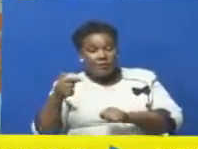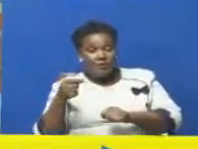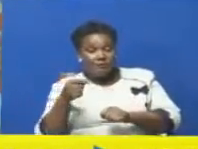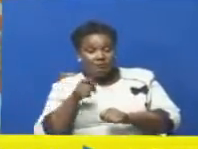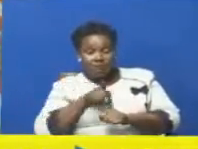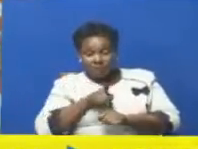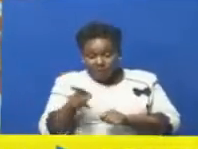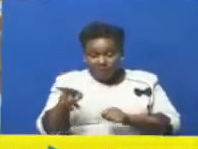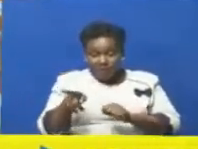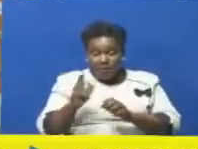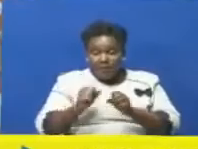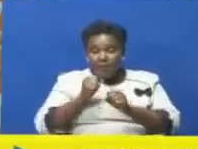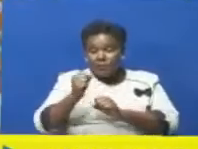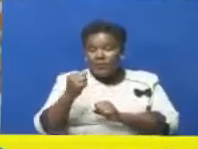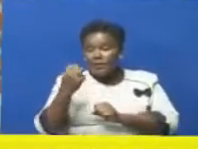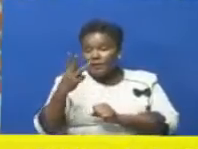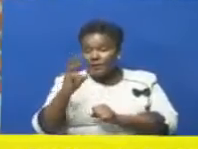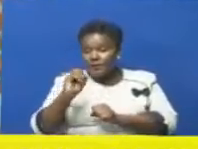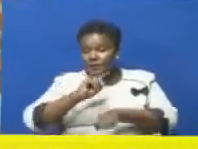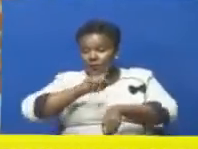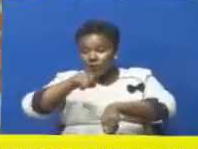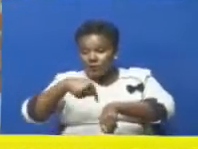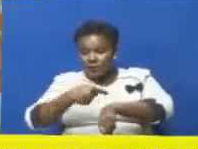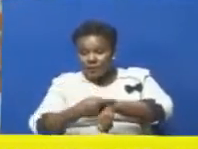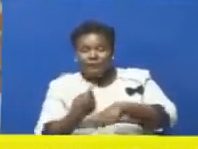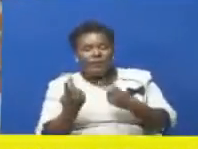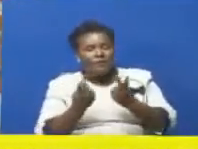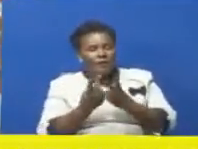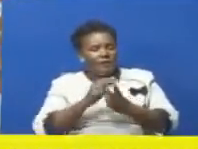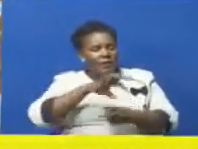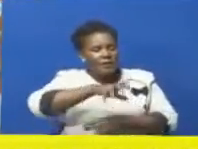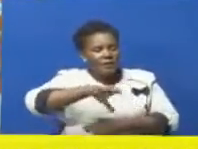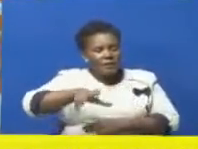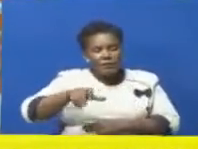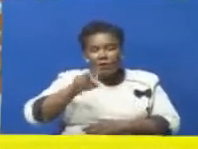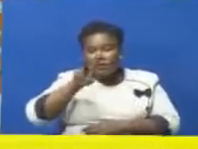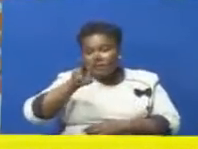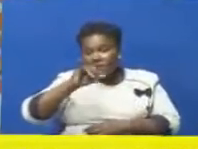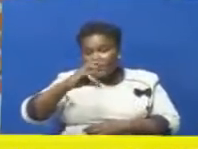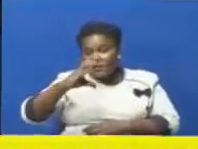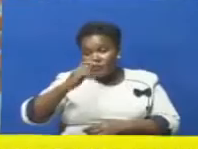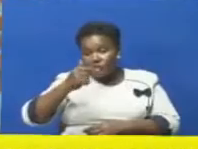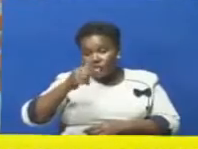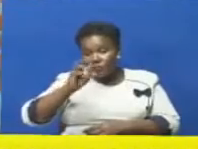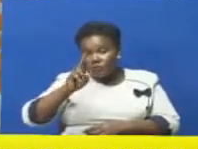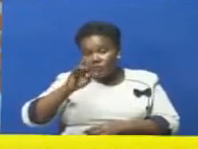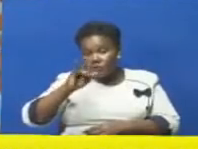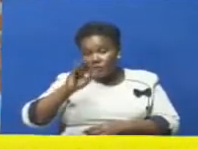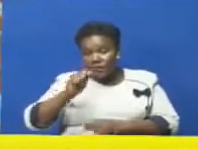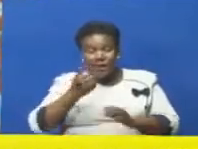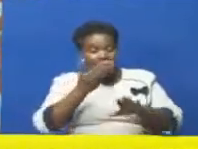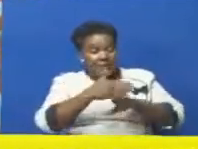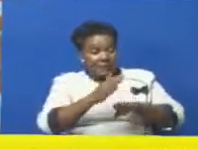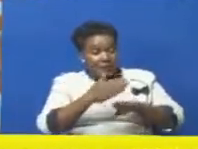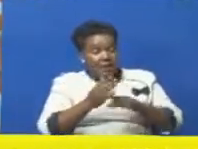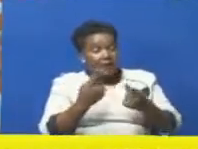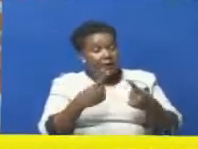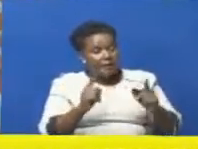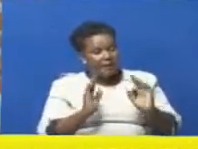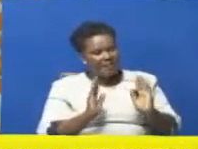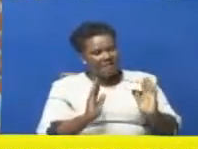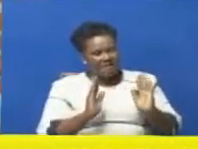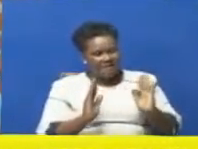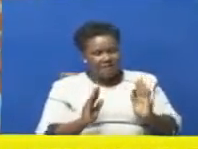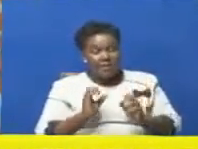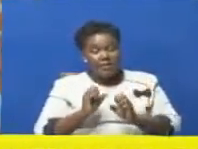Pia unatarajiwa kuvuma kwa kasi ya kilomita 30 kwa saa katika ziwa Victoria na ziwa Tanganyika. Pia upepo unatarajiwa kuvuma